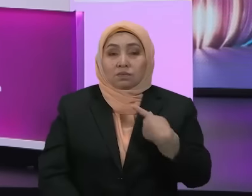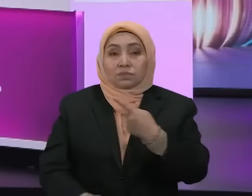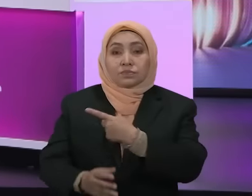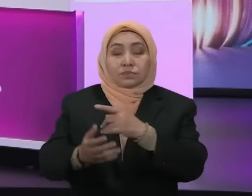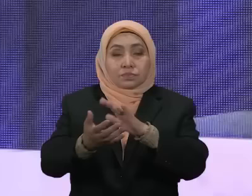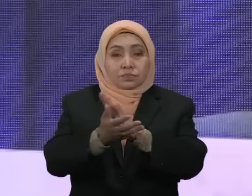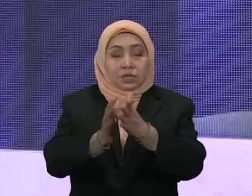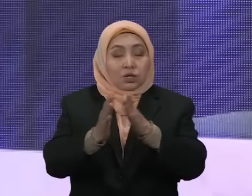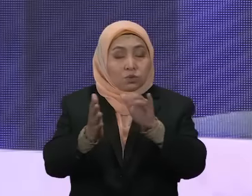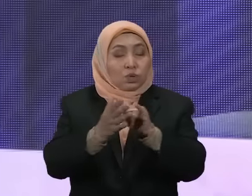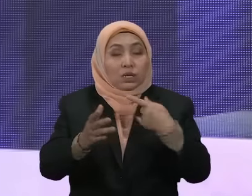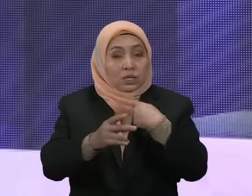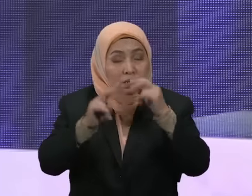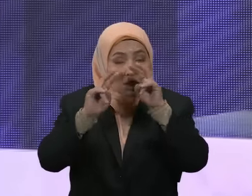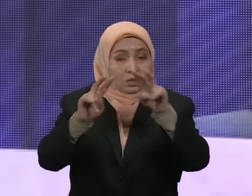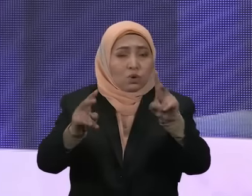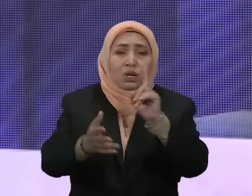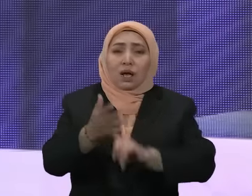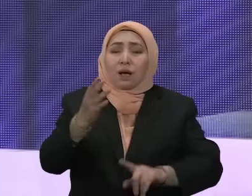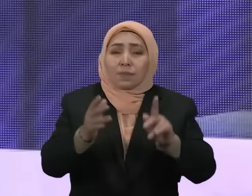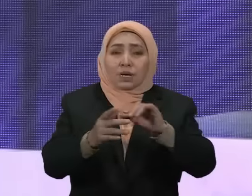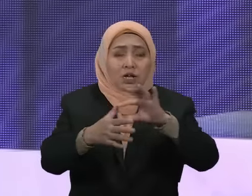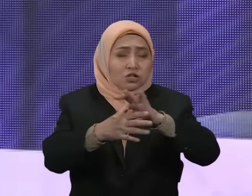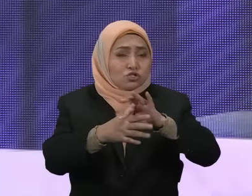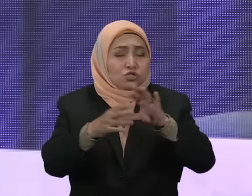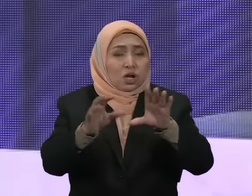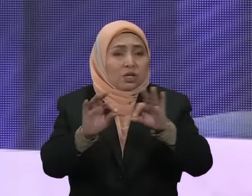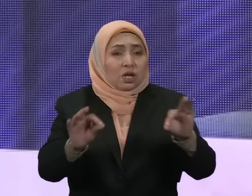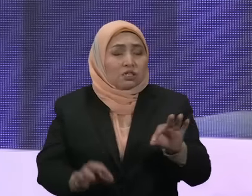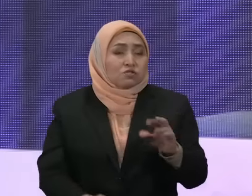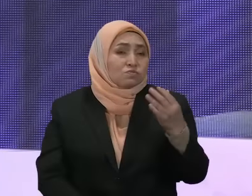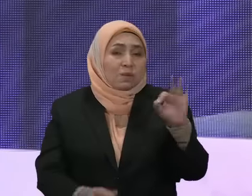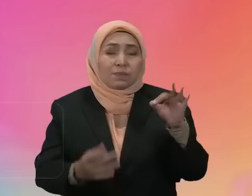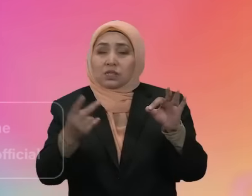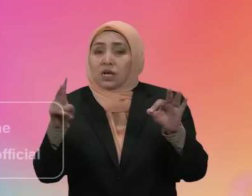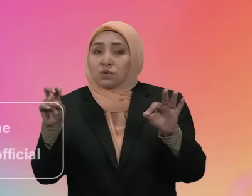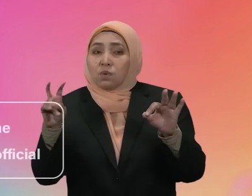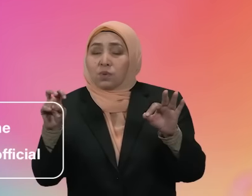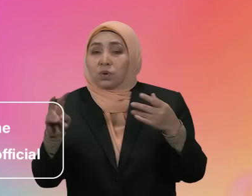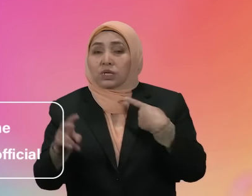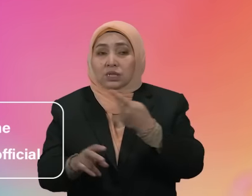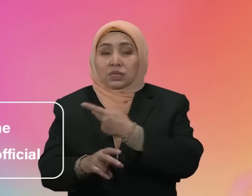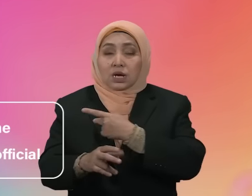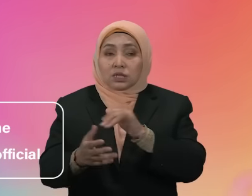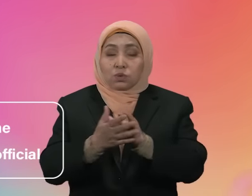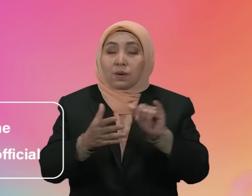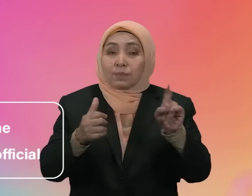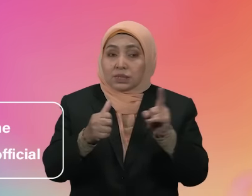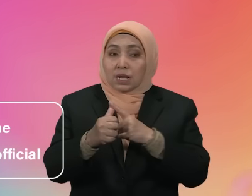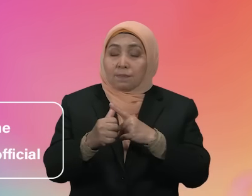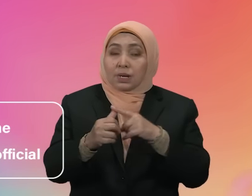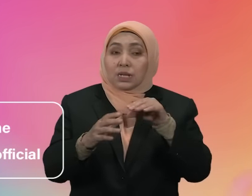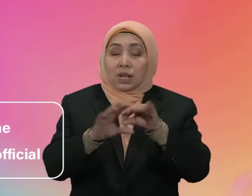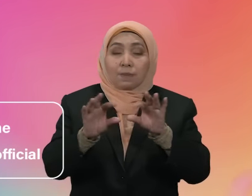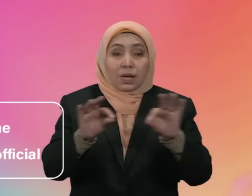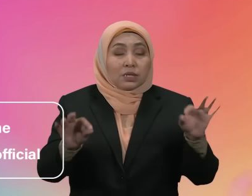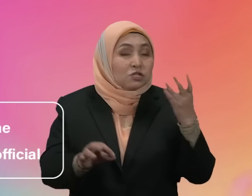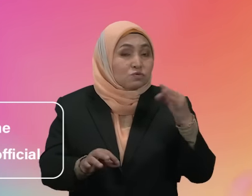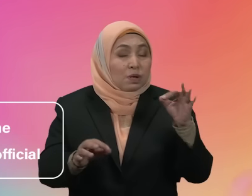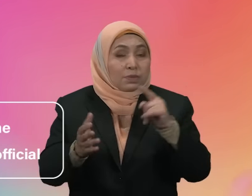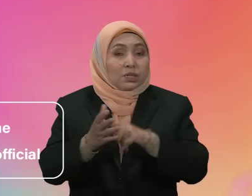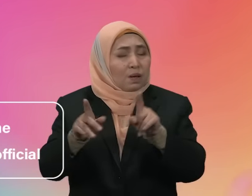insyaAllah. Ya, itu yang kita nak lihat, apakah kandungan ayat 19-20 kita perhatikan. Iaitu yang pertama, dalam ayat yang ke-19